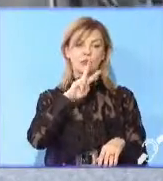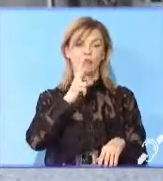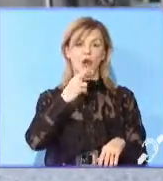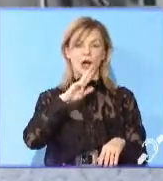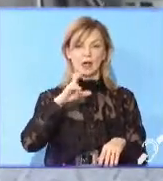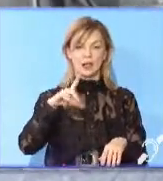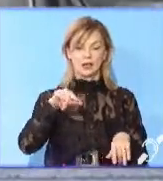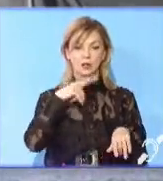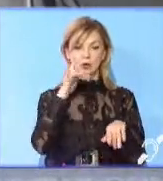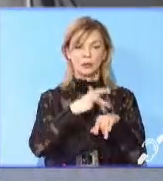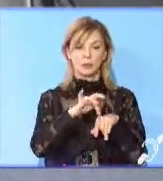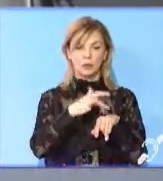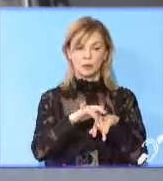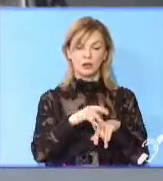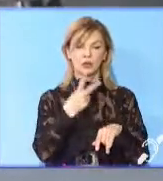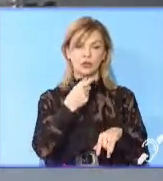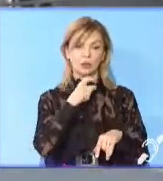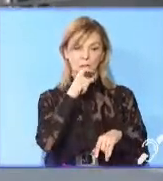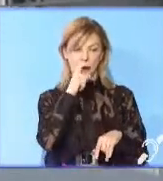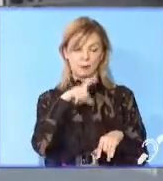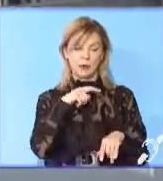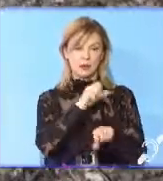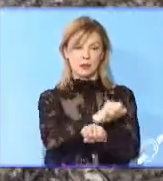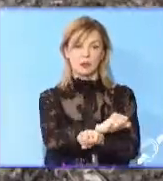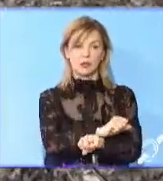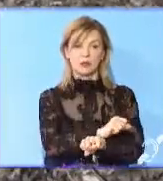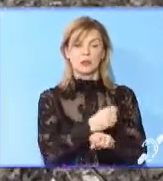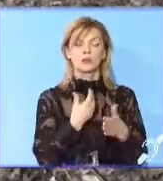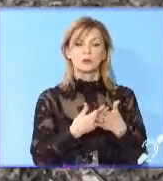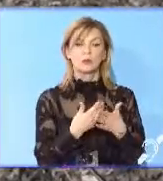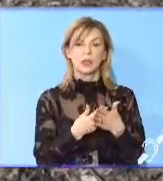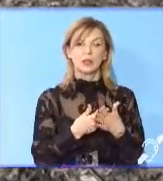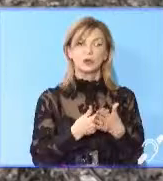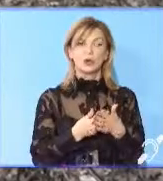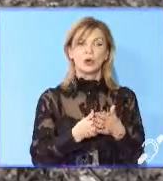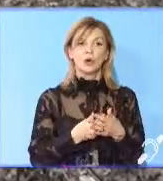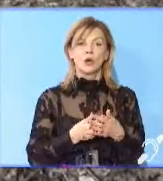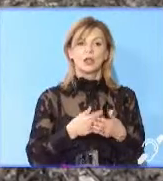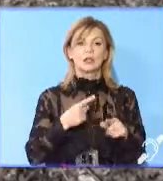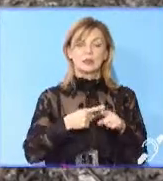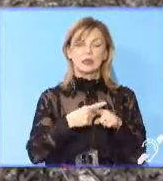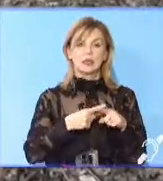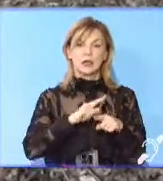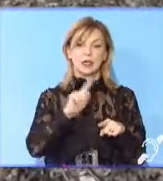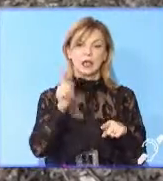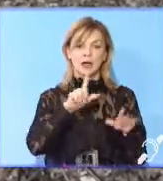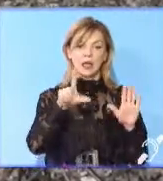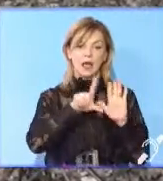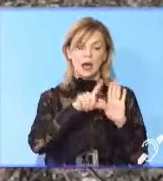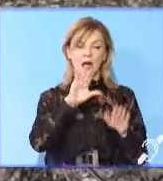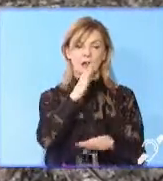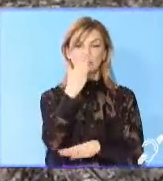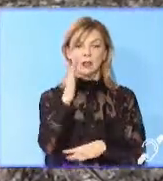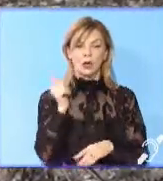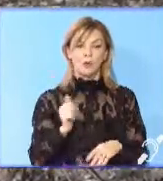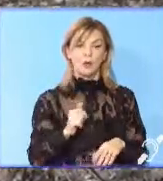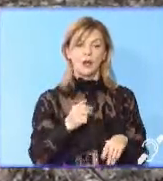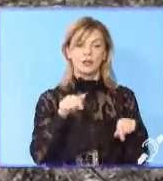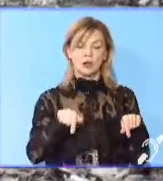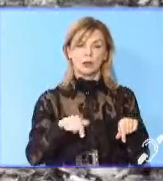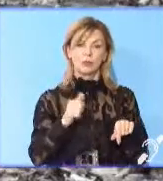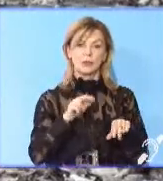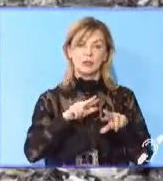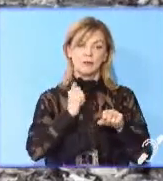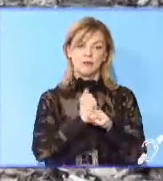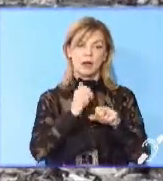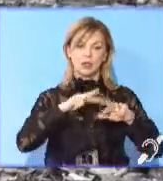urma probatoriului administrat, cei doi bărbați au fost reținuți sub aspectul săvârșirii infracțiunii de tăiere ilegală de arbori. Polițiștii fac acum